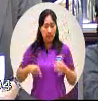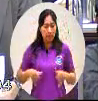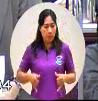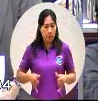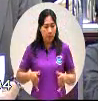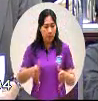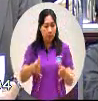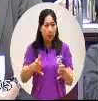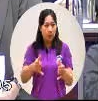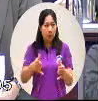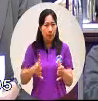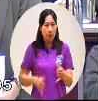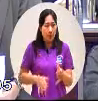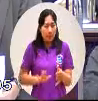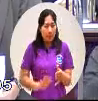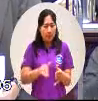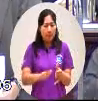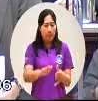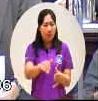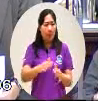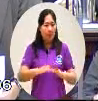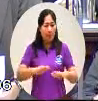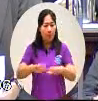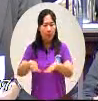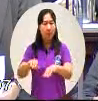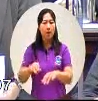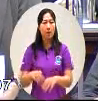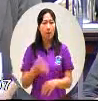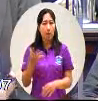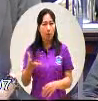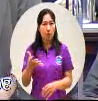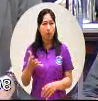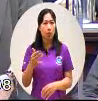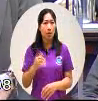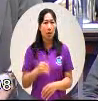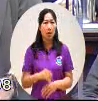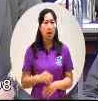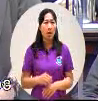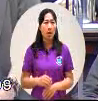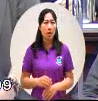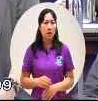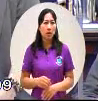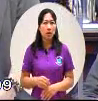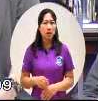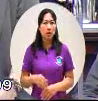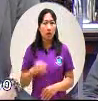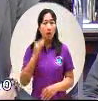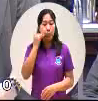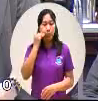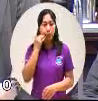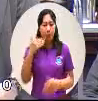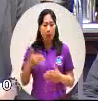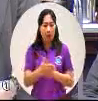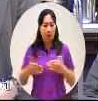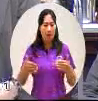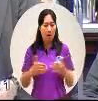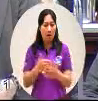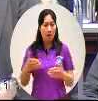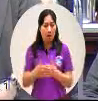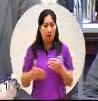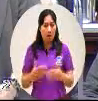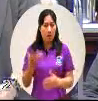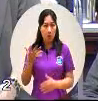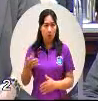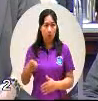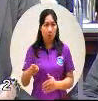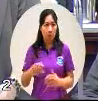果稍微仪式大一点，马上都整个交通都中断。 居然我打